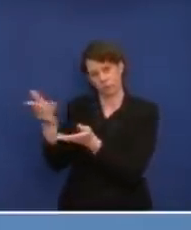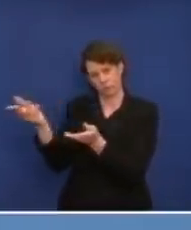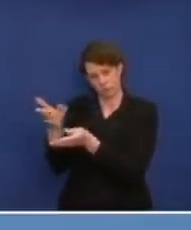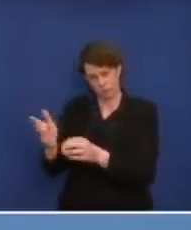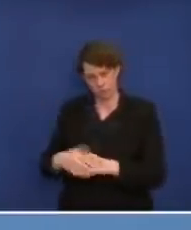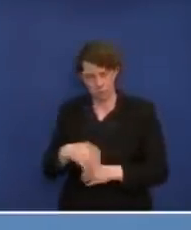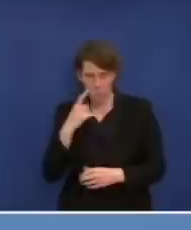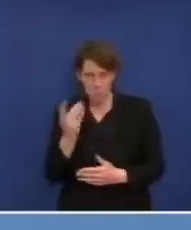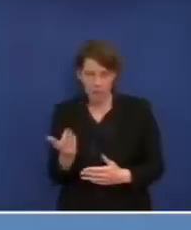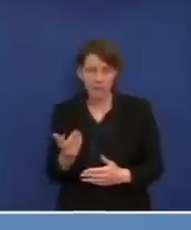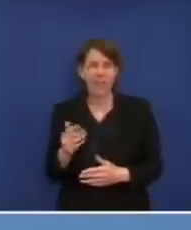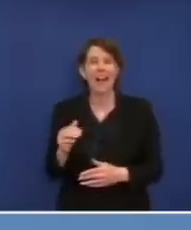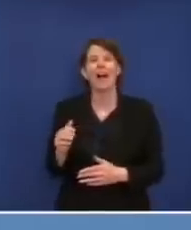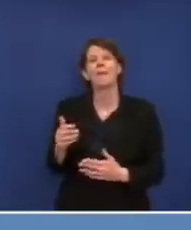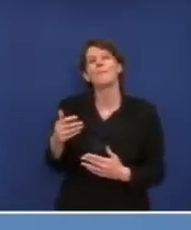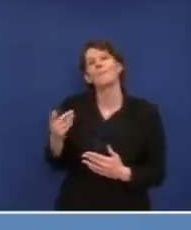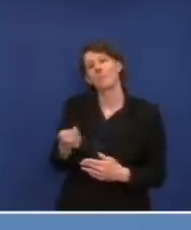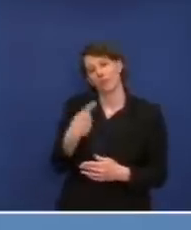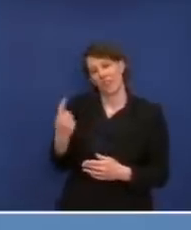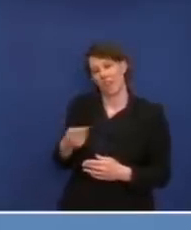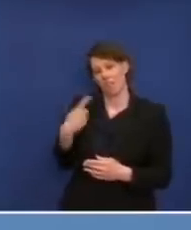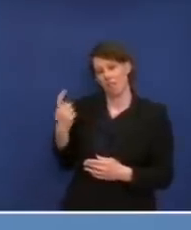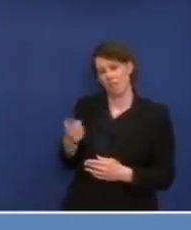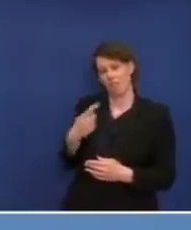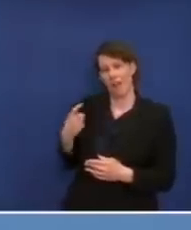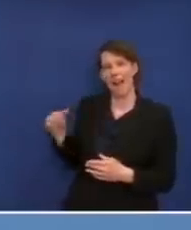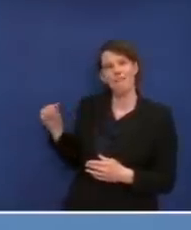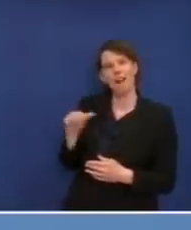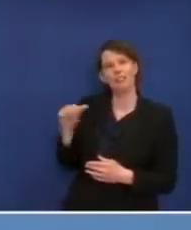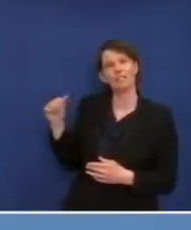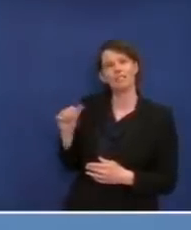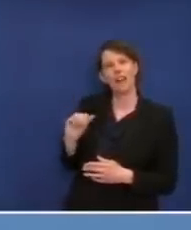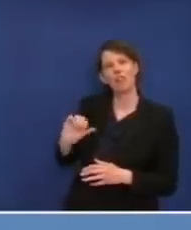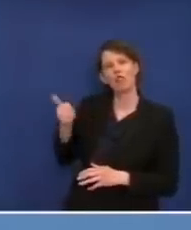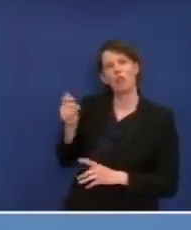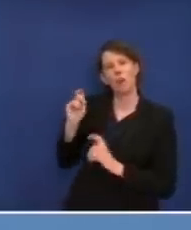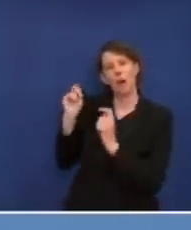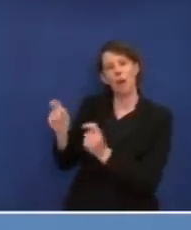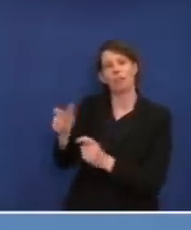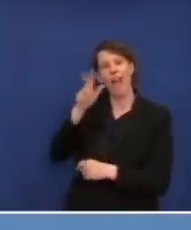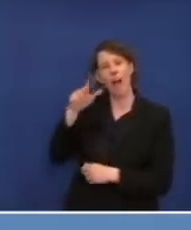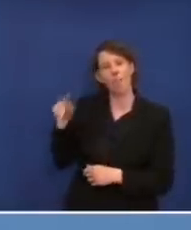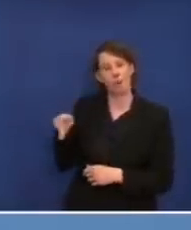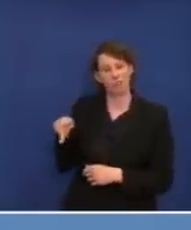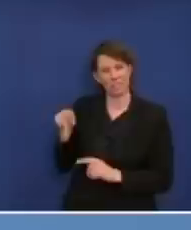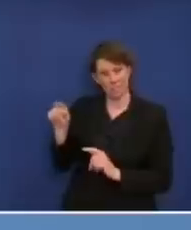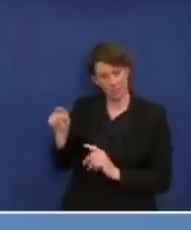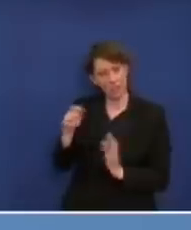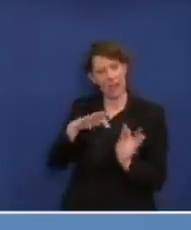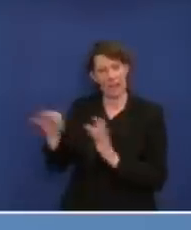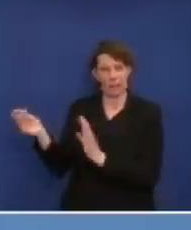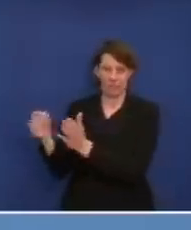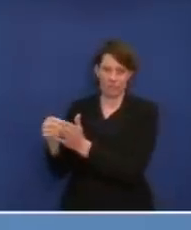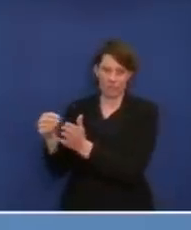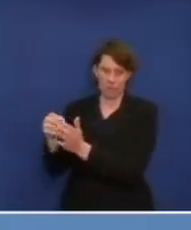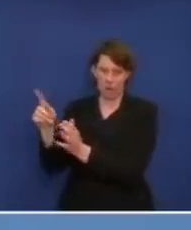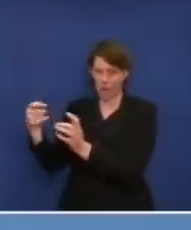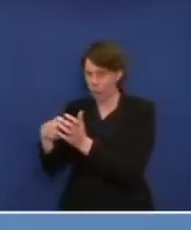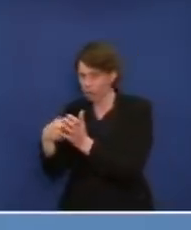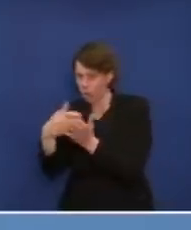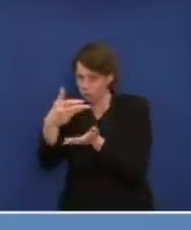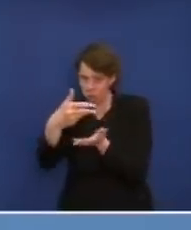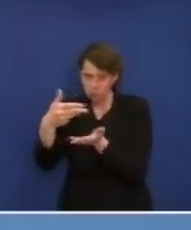Unser Afghanistan-Sonderbeauftragter, Herr Potzel, ist regelmäßig dort mit beiden Seiten in Kontakt.